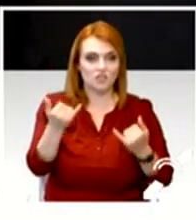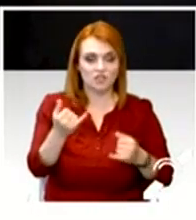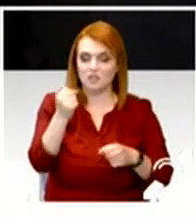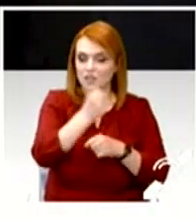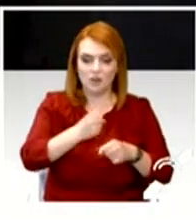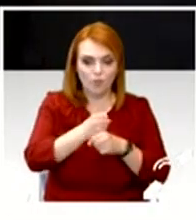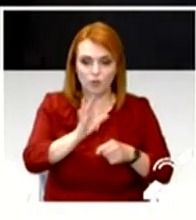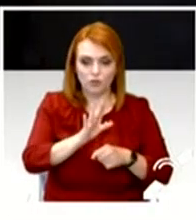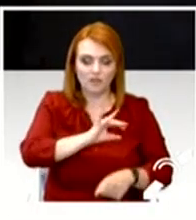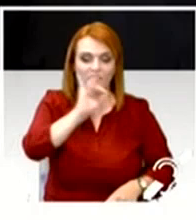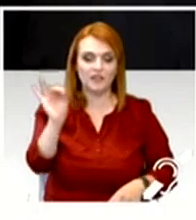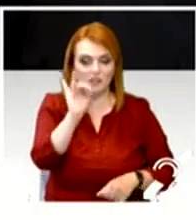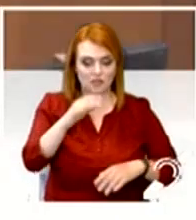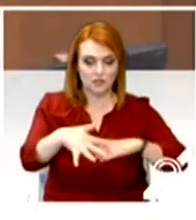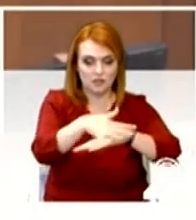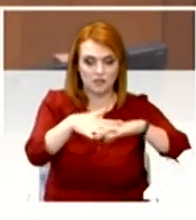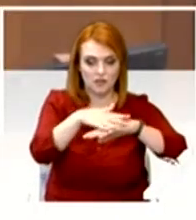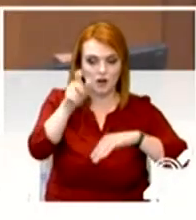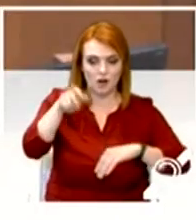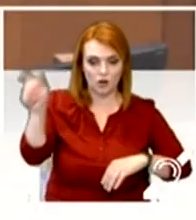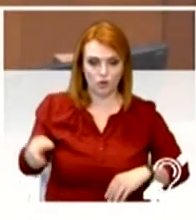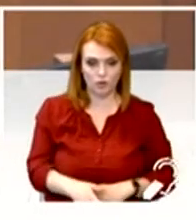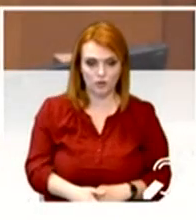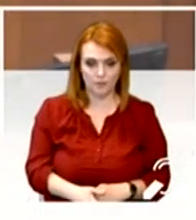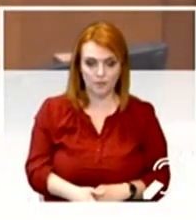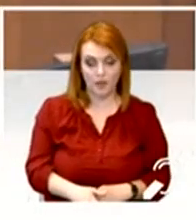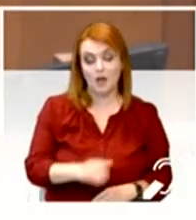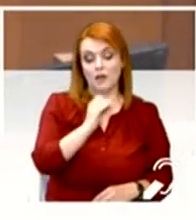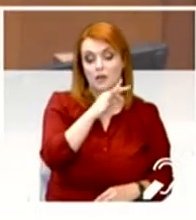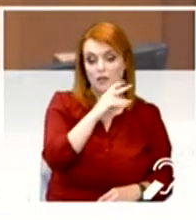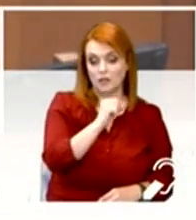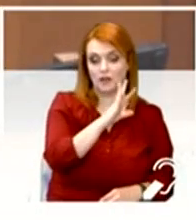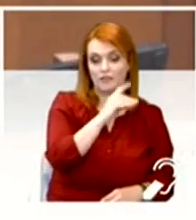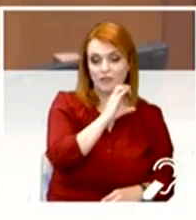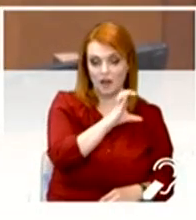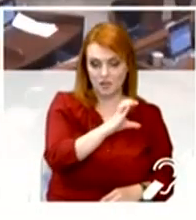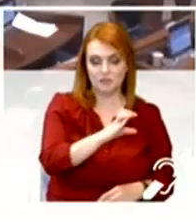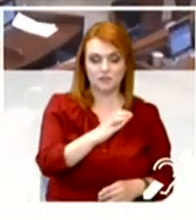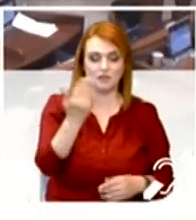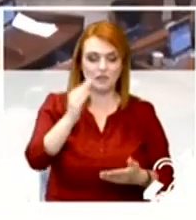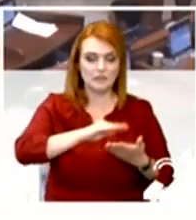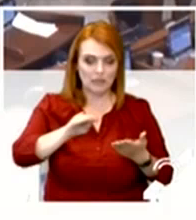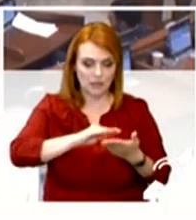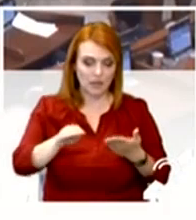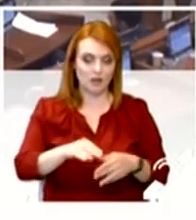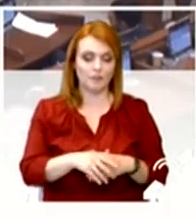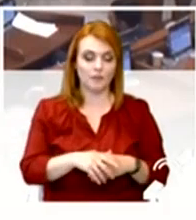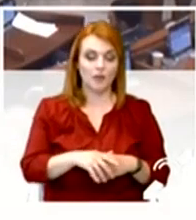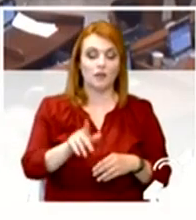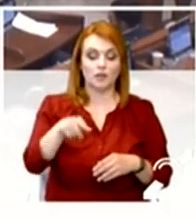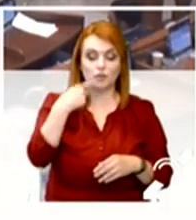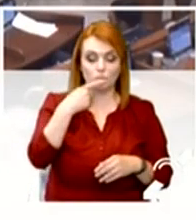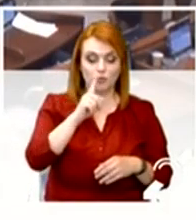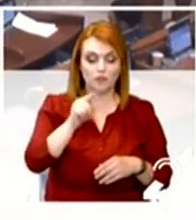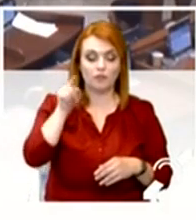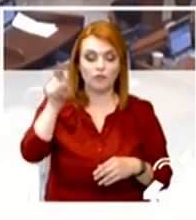comenteze inițiativa opoziției. A făcut însă Adriana Vlas, purtătorul de cuvânt al PAS, care a declarat că cei care au fost până acum la